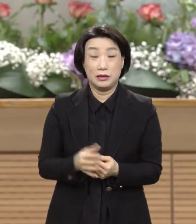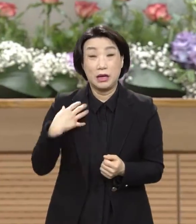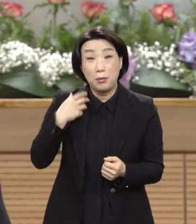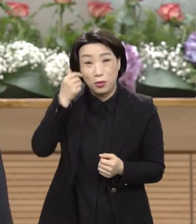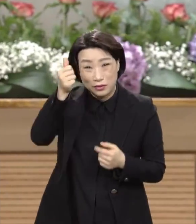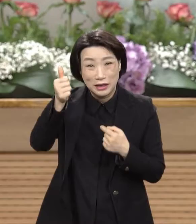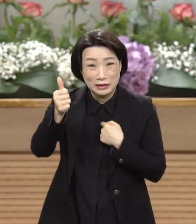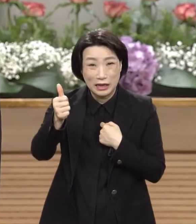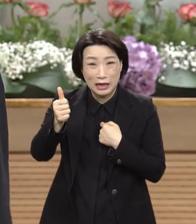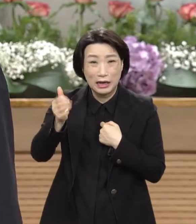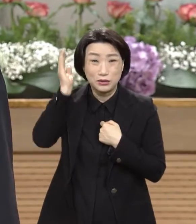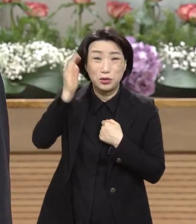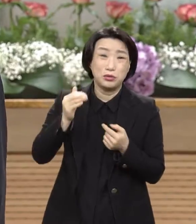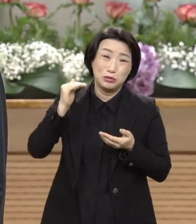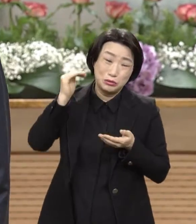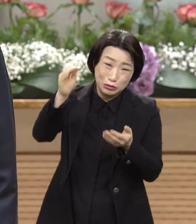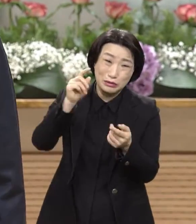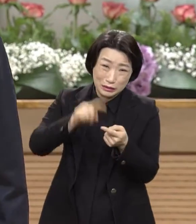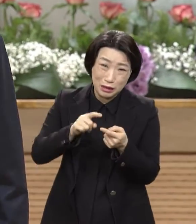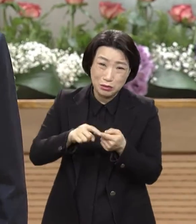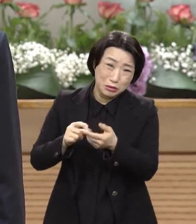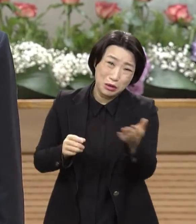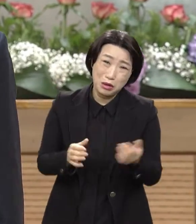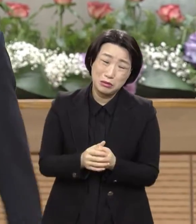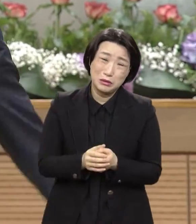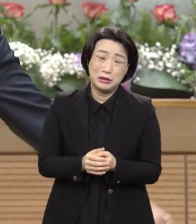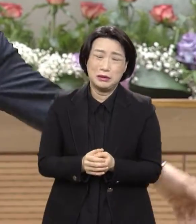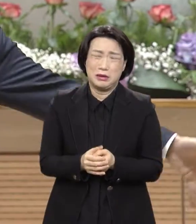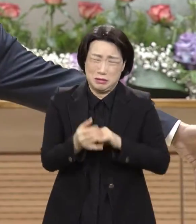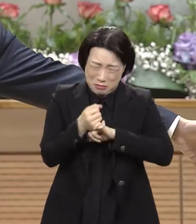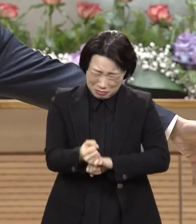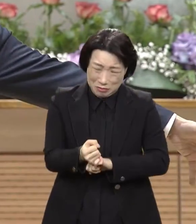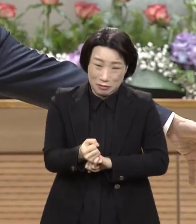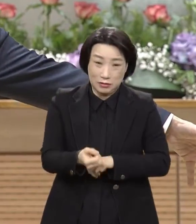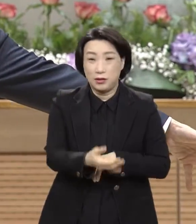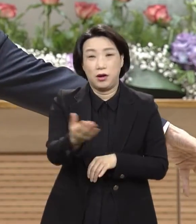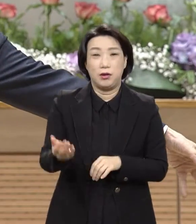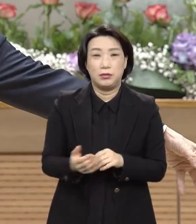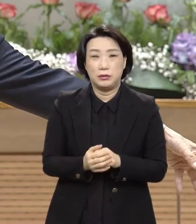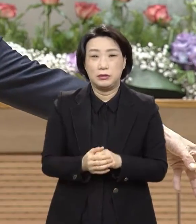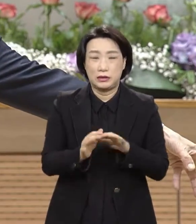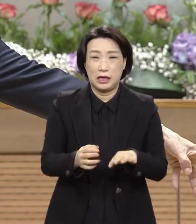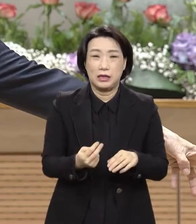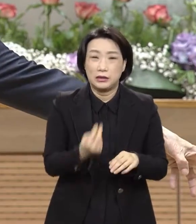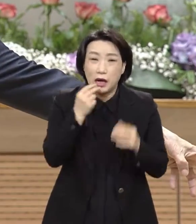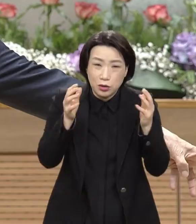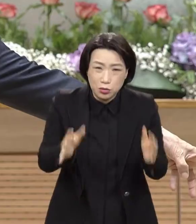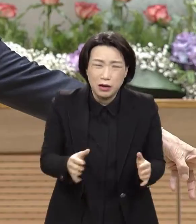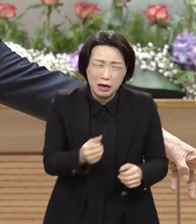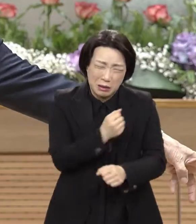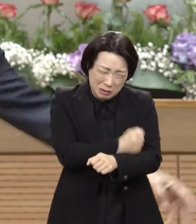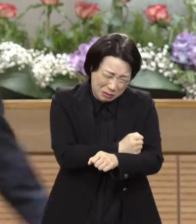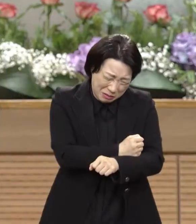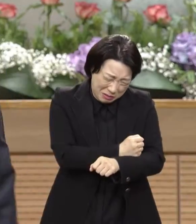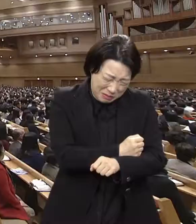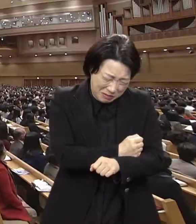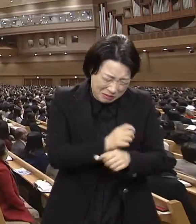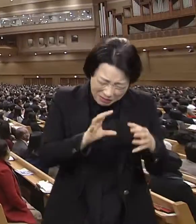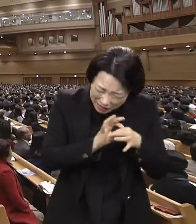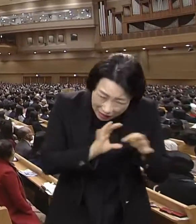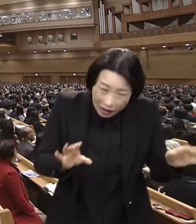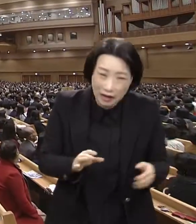여러분의 담임 목사가 말한 대로 절대로 이 땅에서 비리를 먹어도 지옥만은 가지